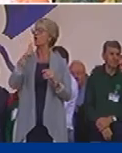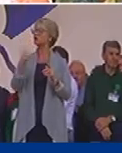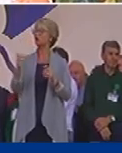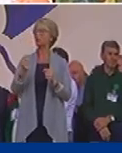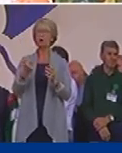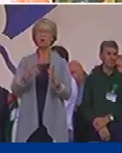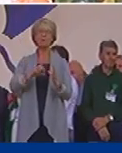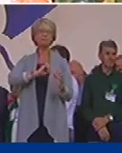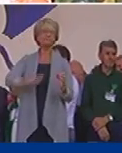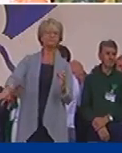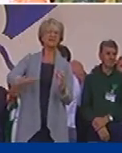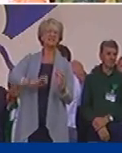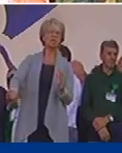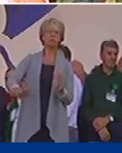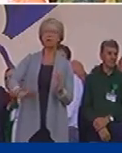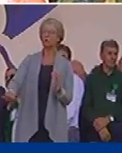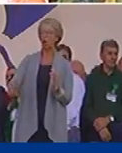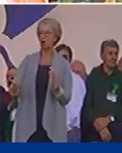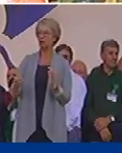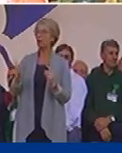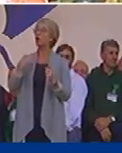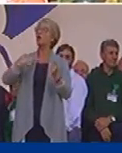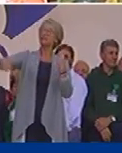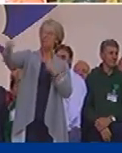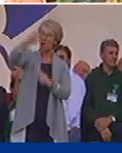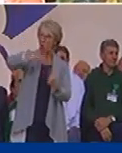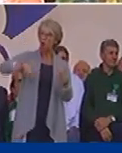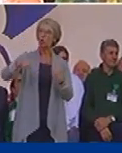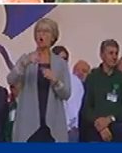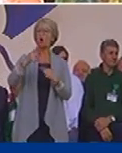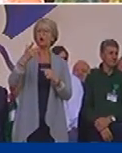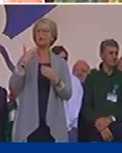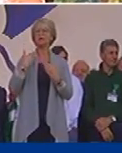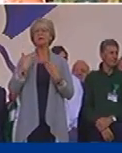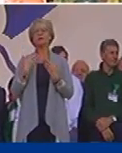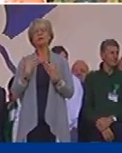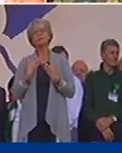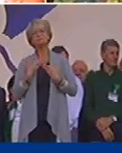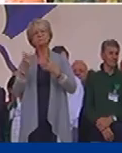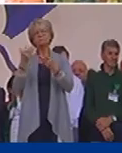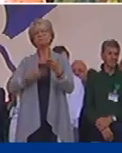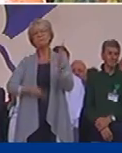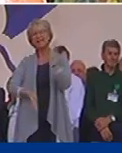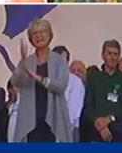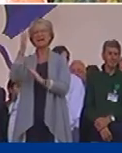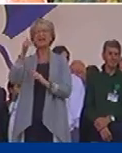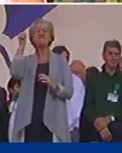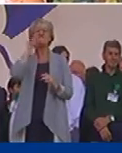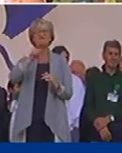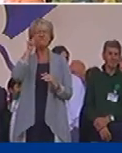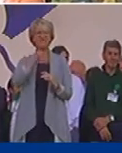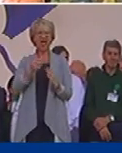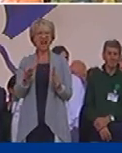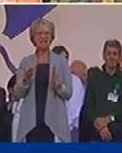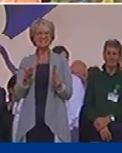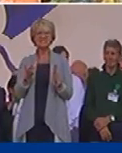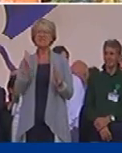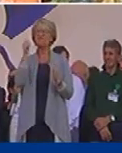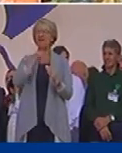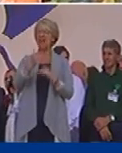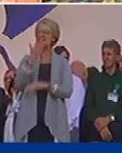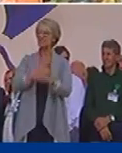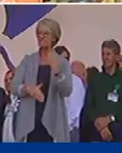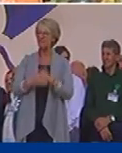serbatoi elettorali. Saremo noi a mandare a casa i falsi forestali, i falsi